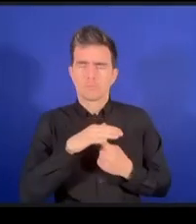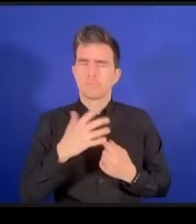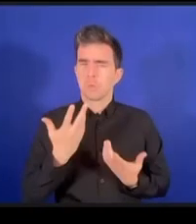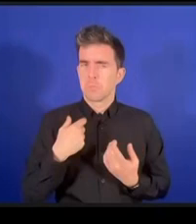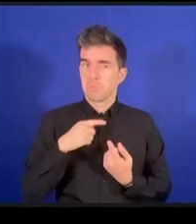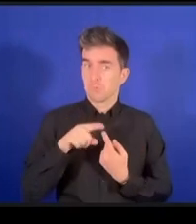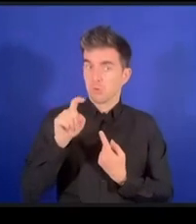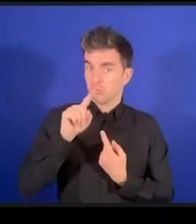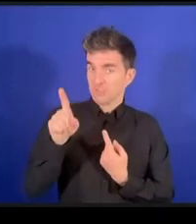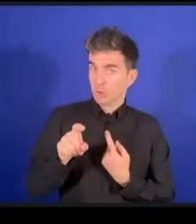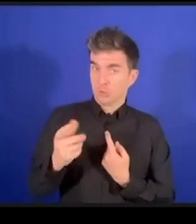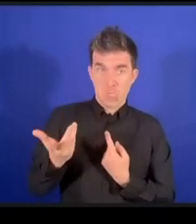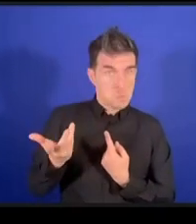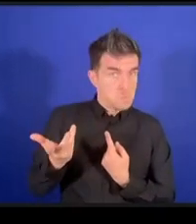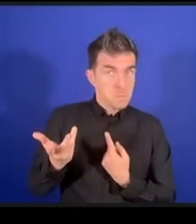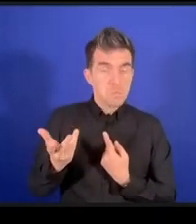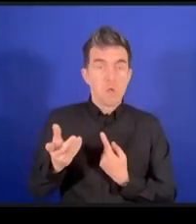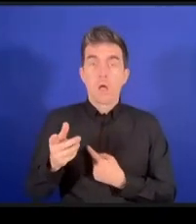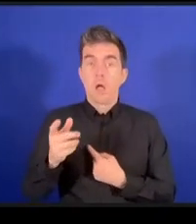в